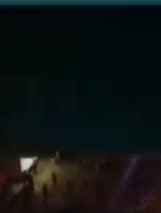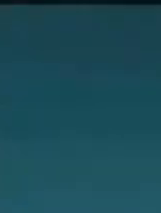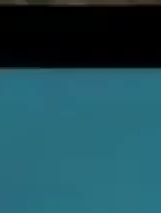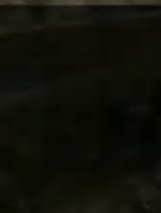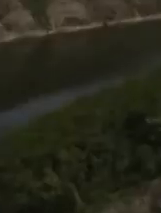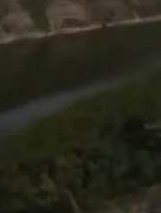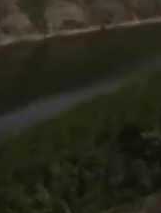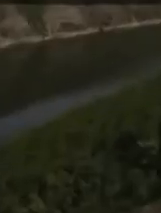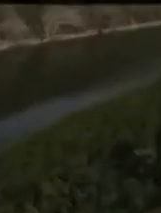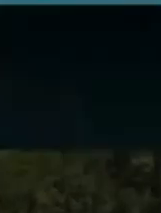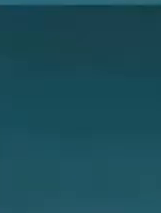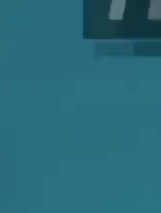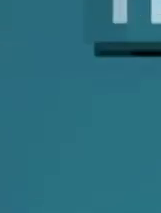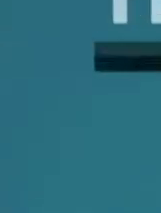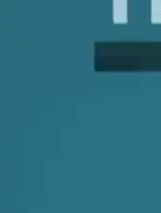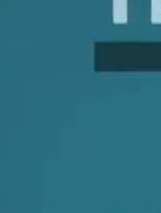Музика